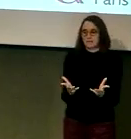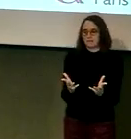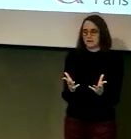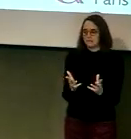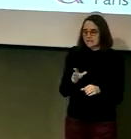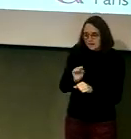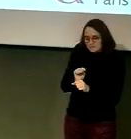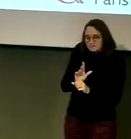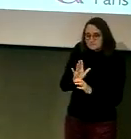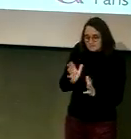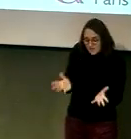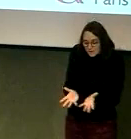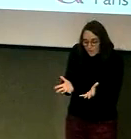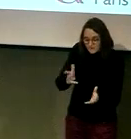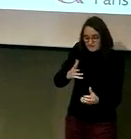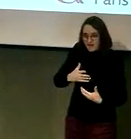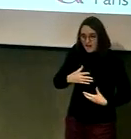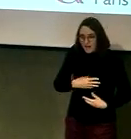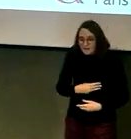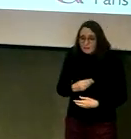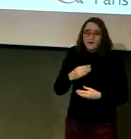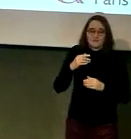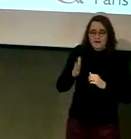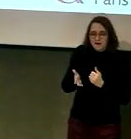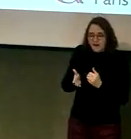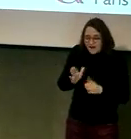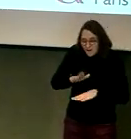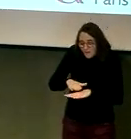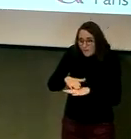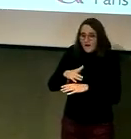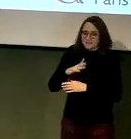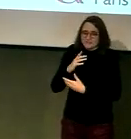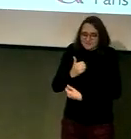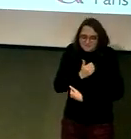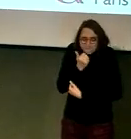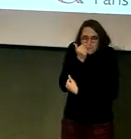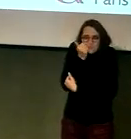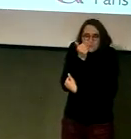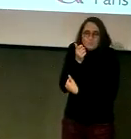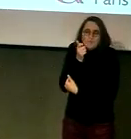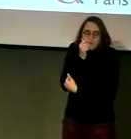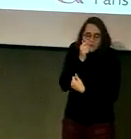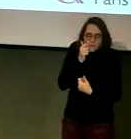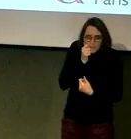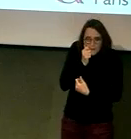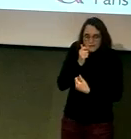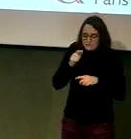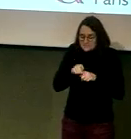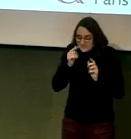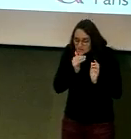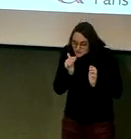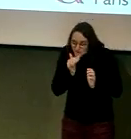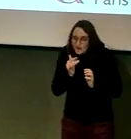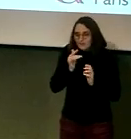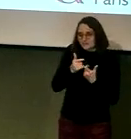l'allaitement, encourager peau à peau, encourager chanter les berceuses. Donc, parce que pour nous, malgré toutes les